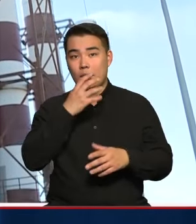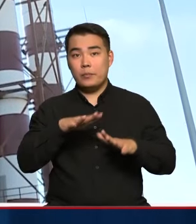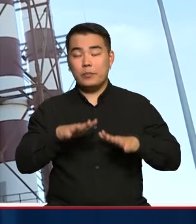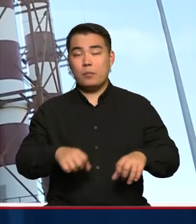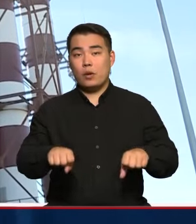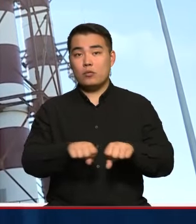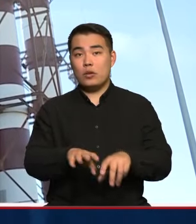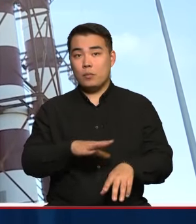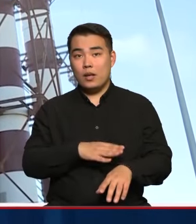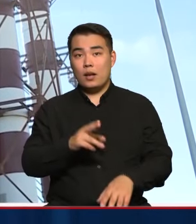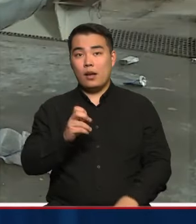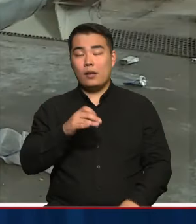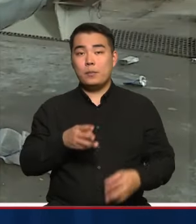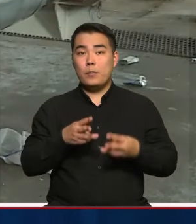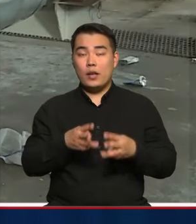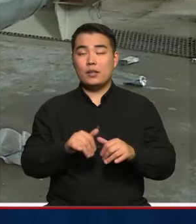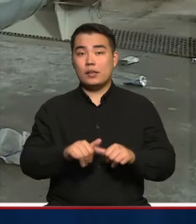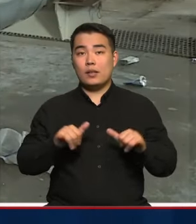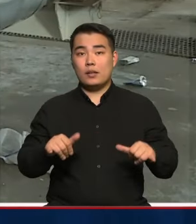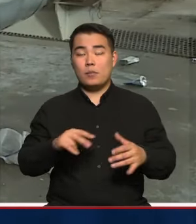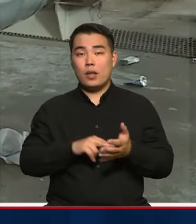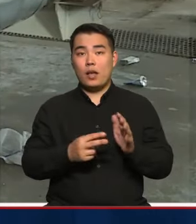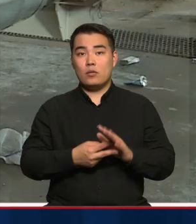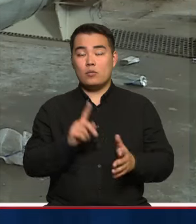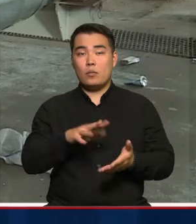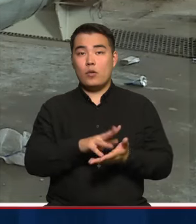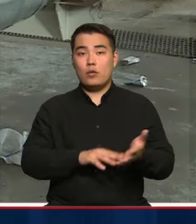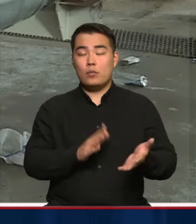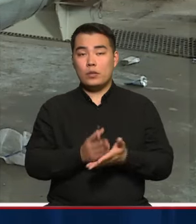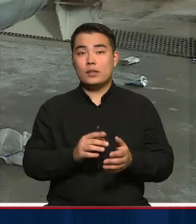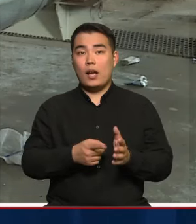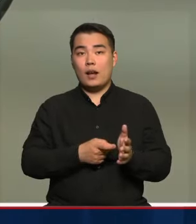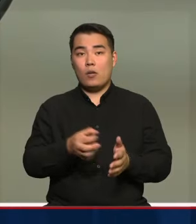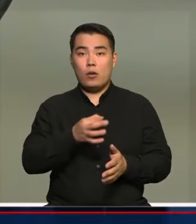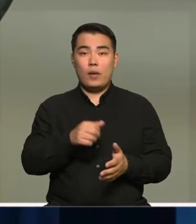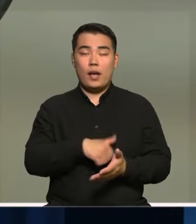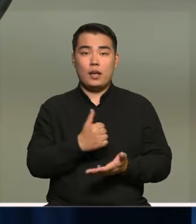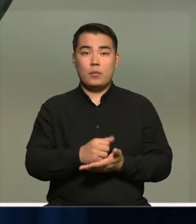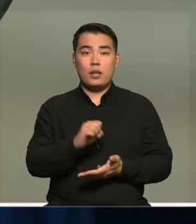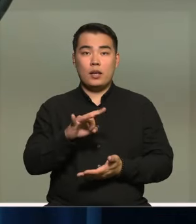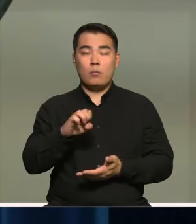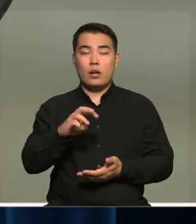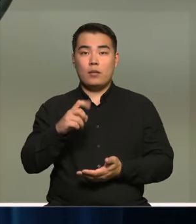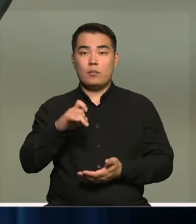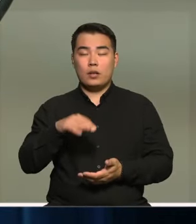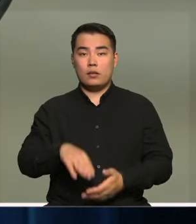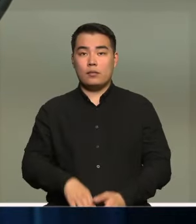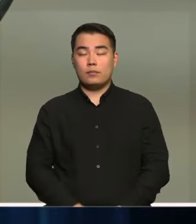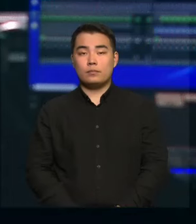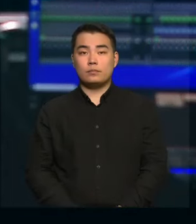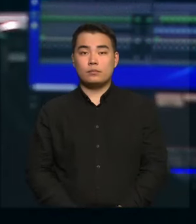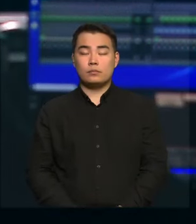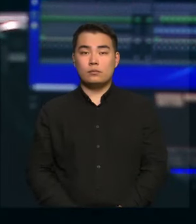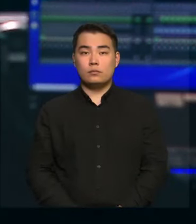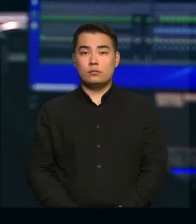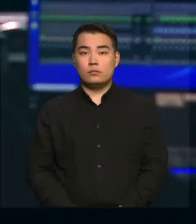желілеріне қосылды. Қазандықтарды кеңейту шаралары жалғасады, деді Қарағанды облысының әкімі Ермағанбет Бөлекбаев.